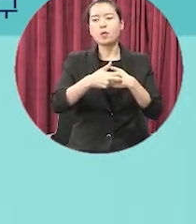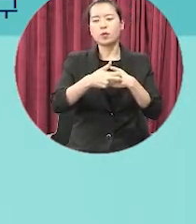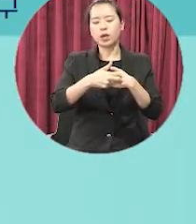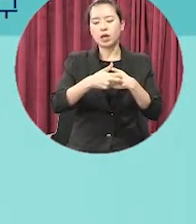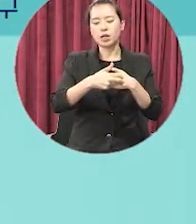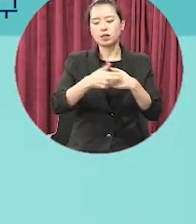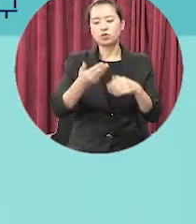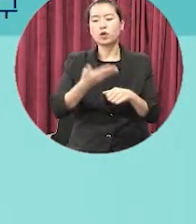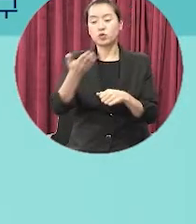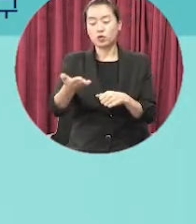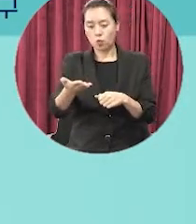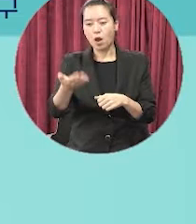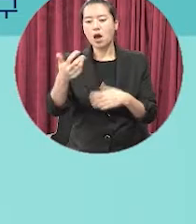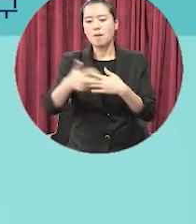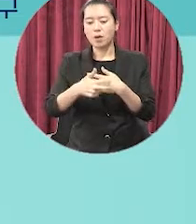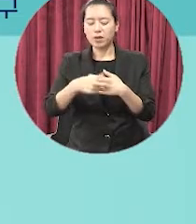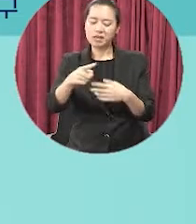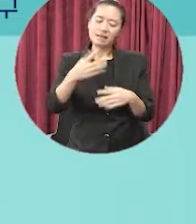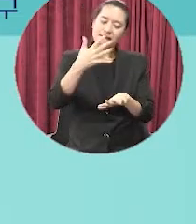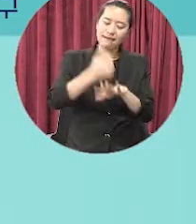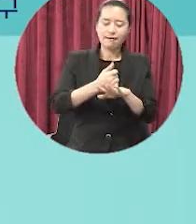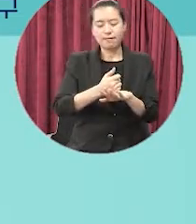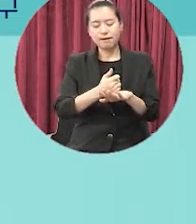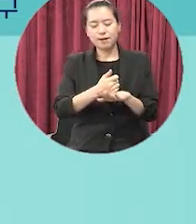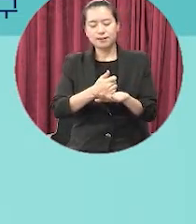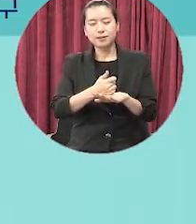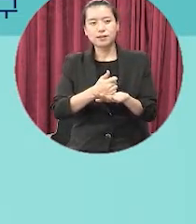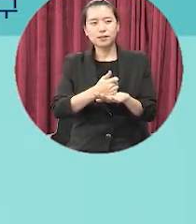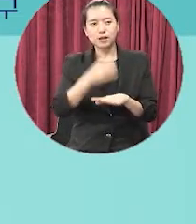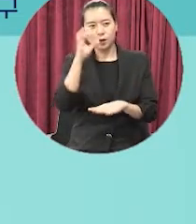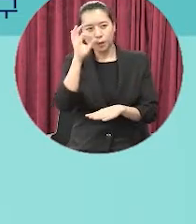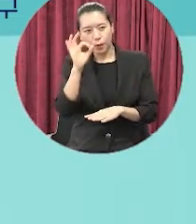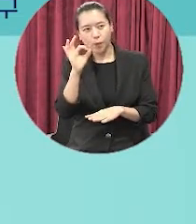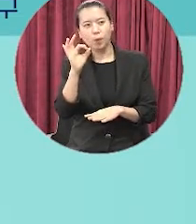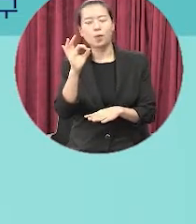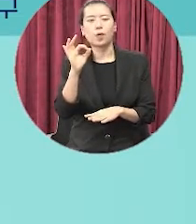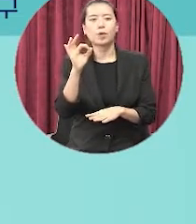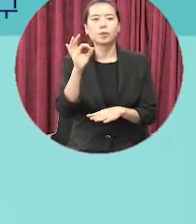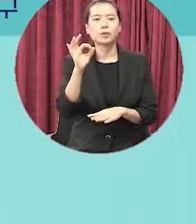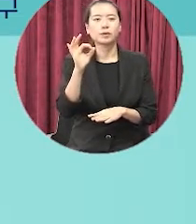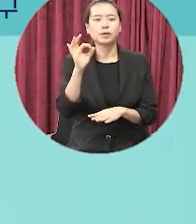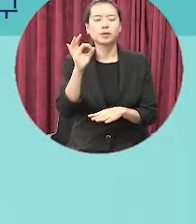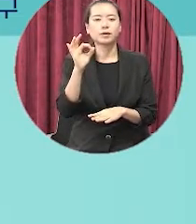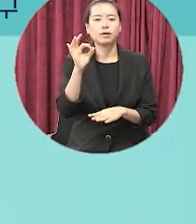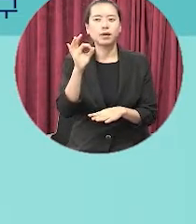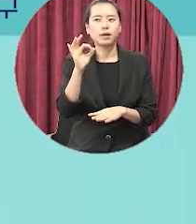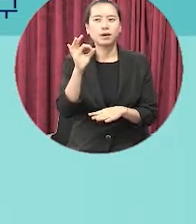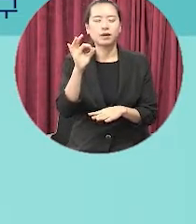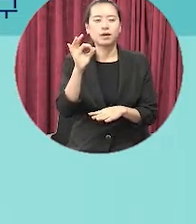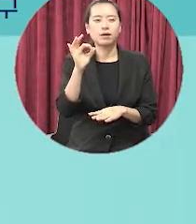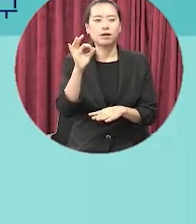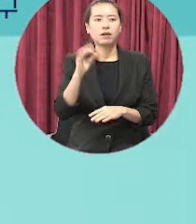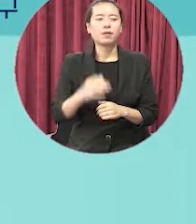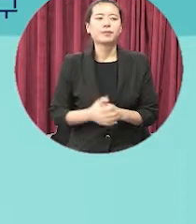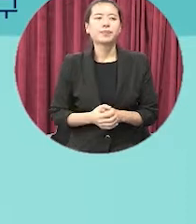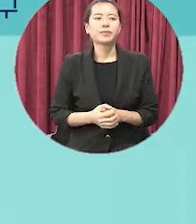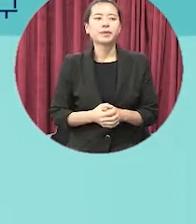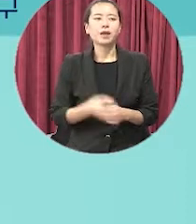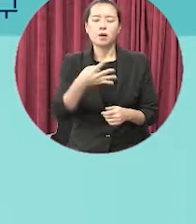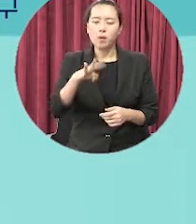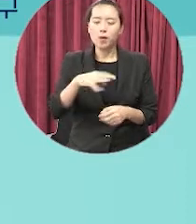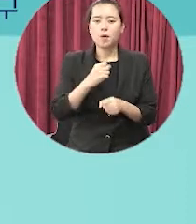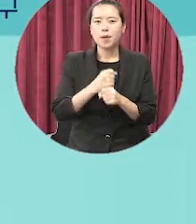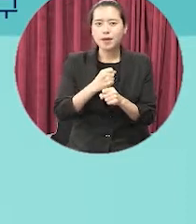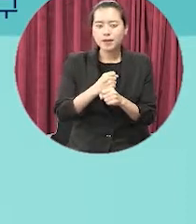난에서는 프로그램 돌리면 데이터 추출해서 클렌징 하고 펄 펜스 스포 매치한 다음에 해저드 레이 쇼크 하고 표 그리고